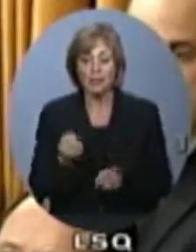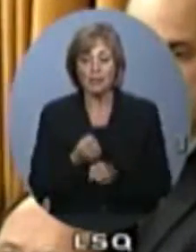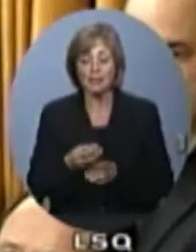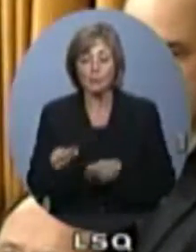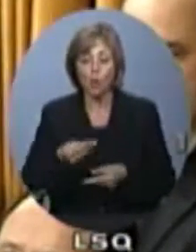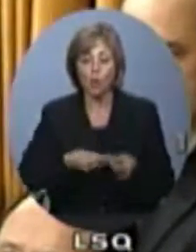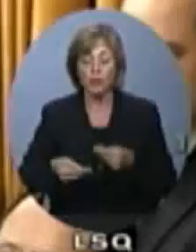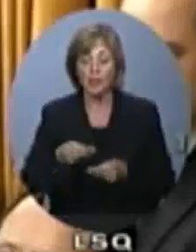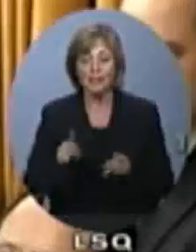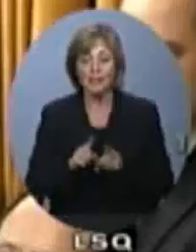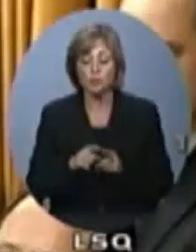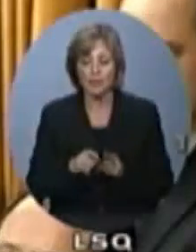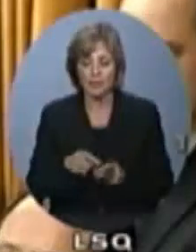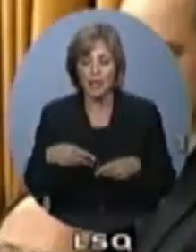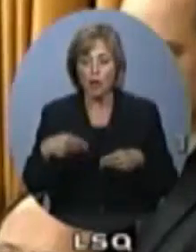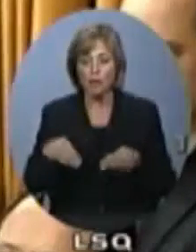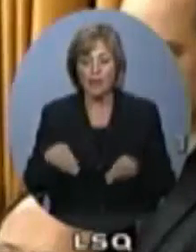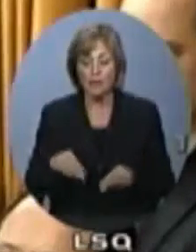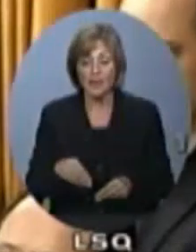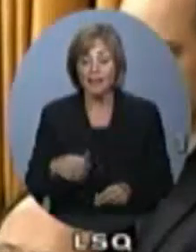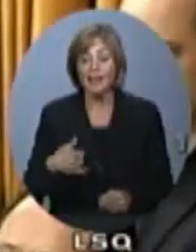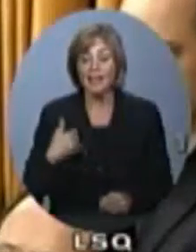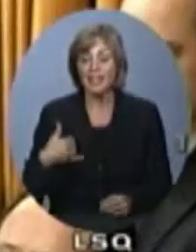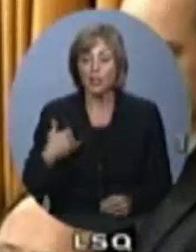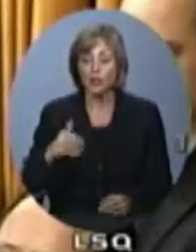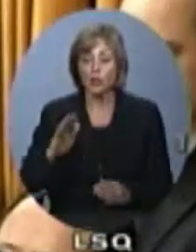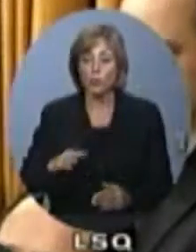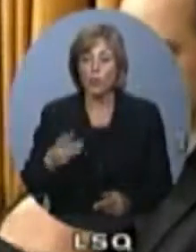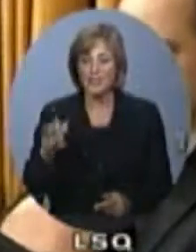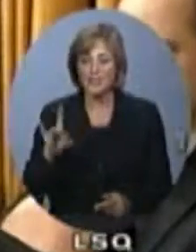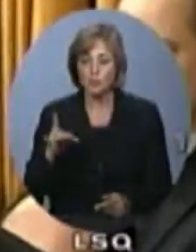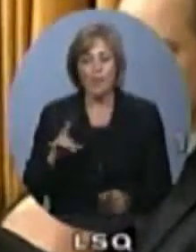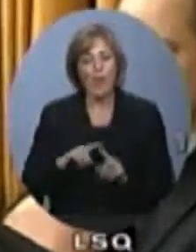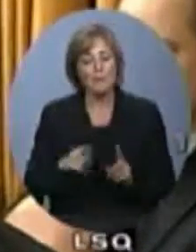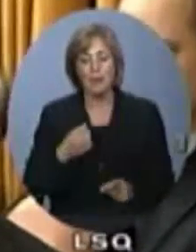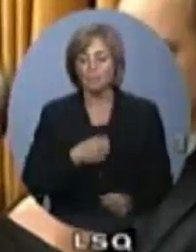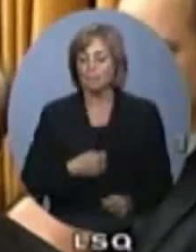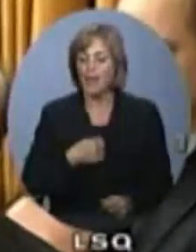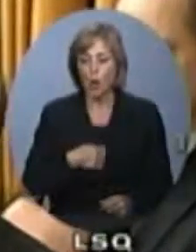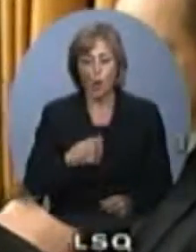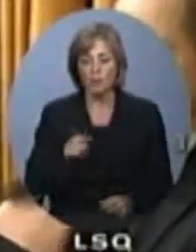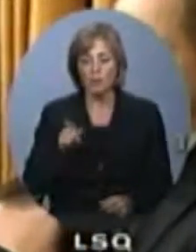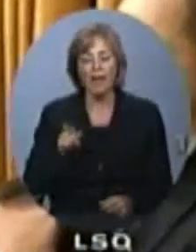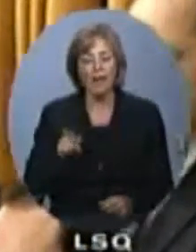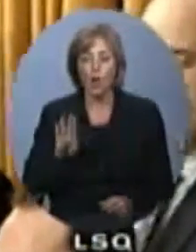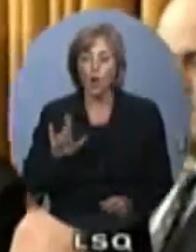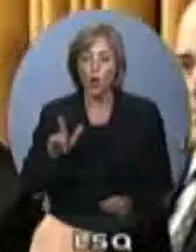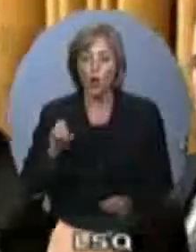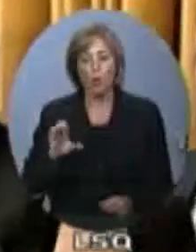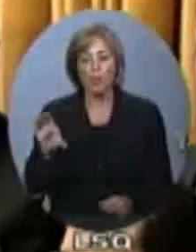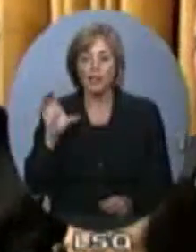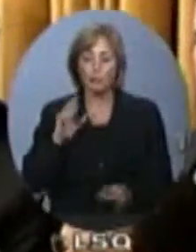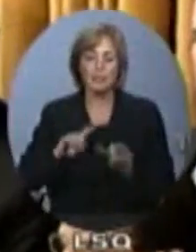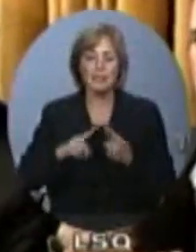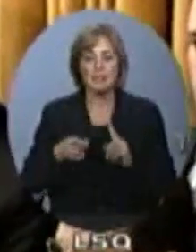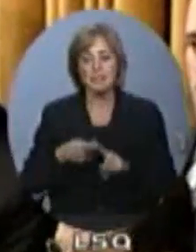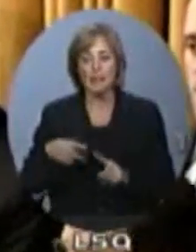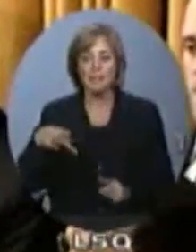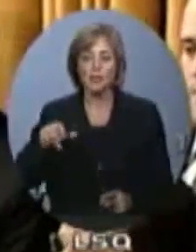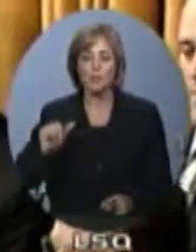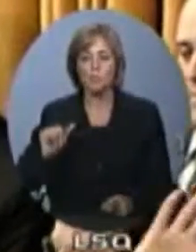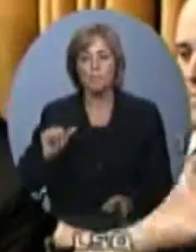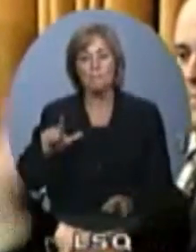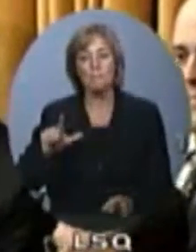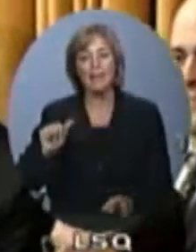le trafic des mineurs. Malheureusement, le Bloc a écouté ses amis du plateau, pas les régions. Il a voté contre.